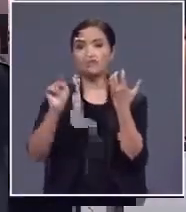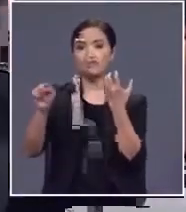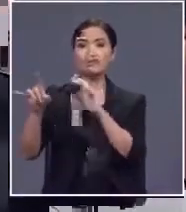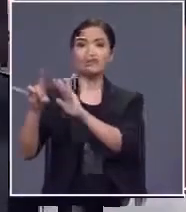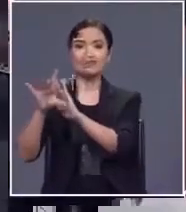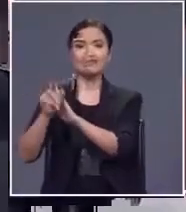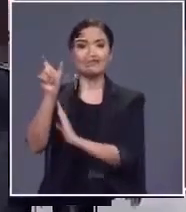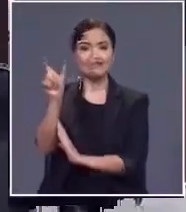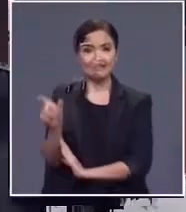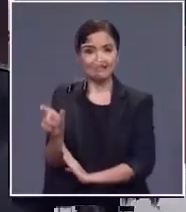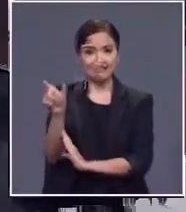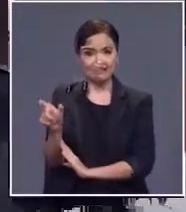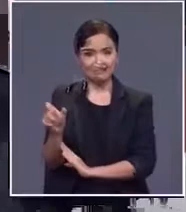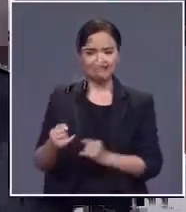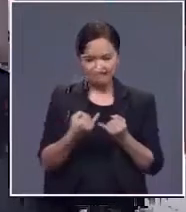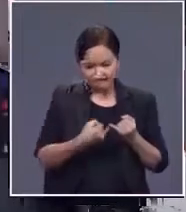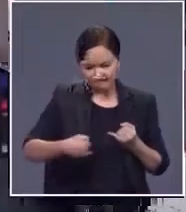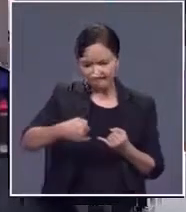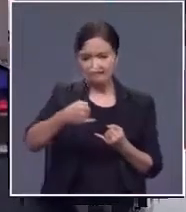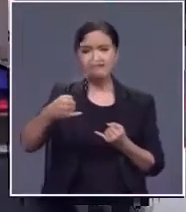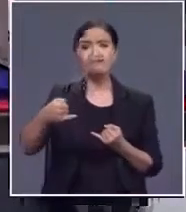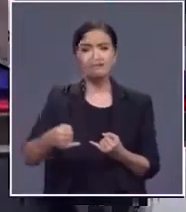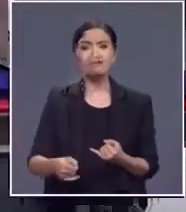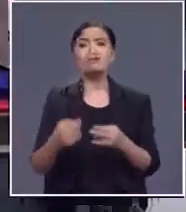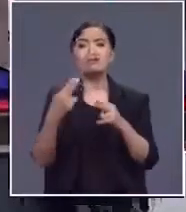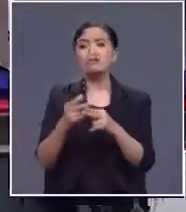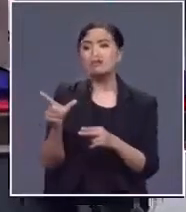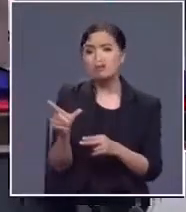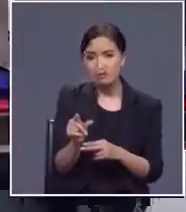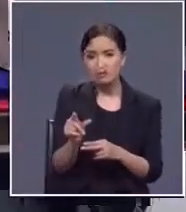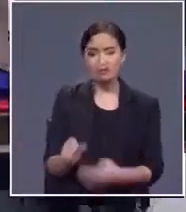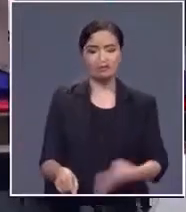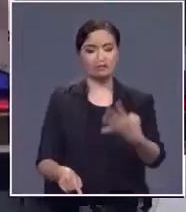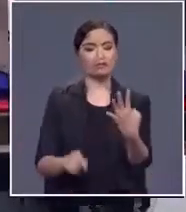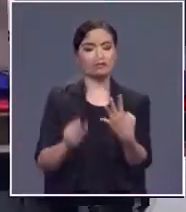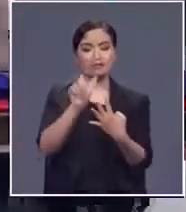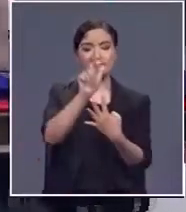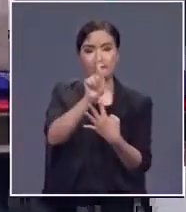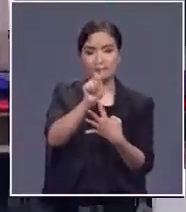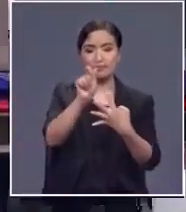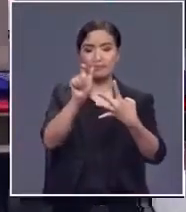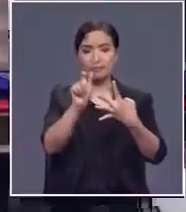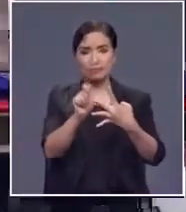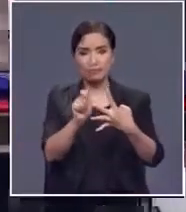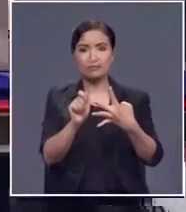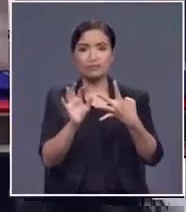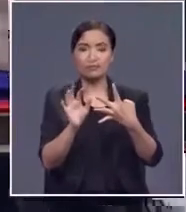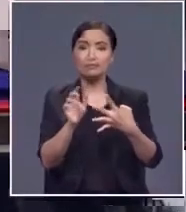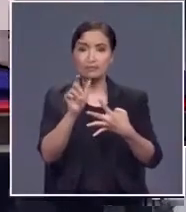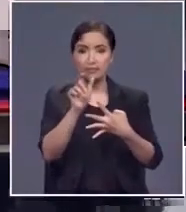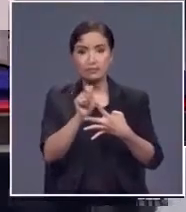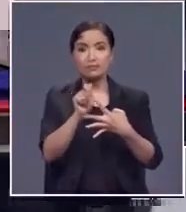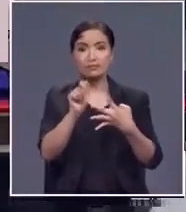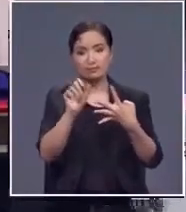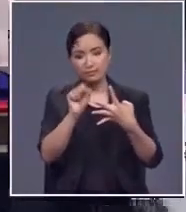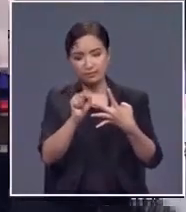แง่ของเคเบิลใต้น้ำ AE1 เนี่ยเป็นระบบเคเบิลใต้น้ำที่มีความจุสูงมากนะ ครับ ก็คือ